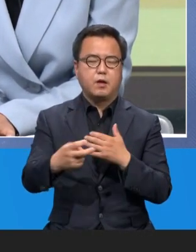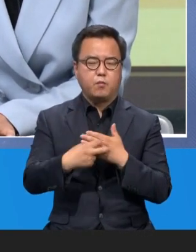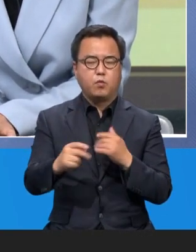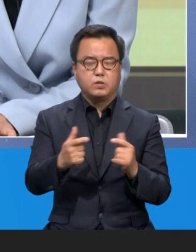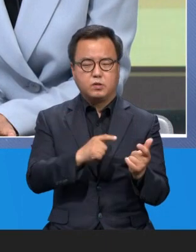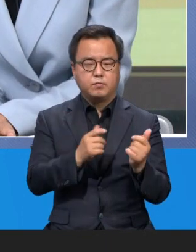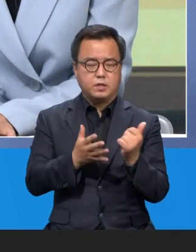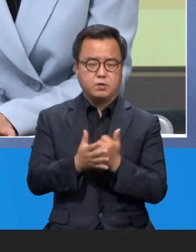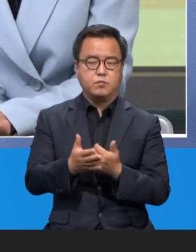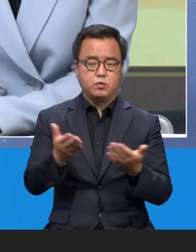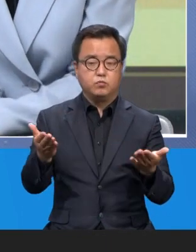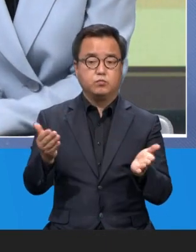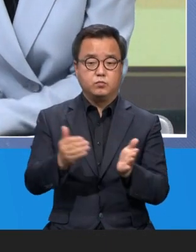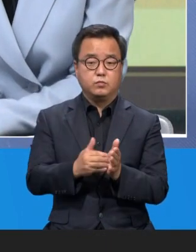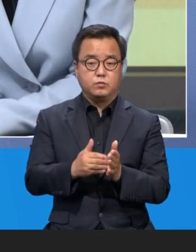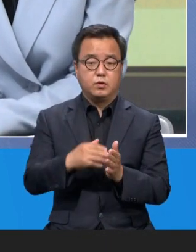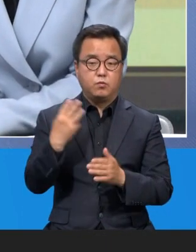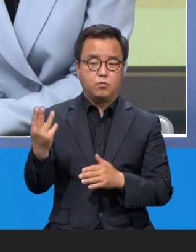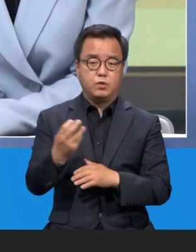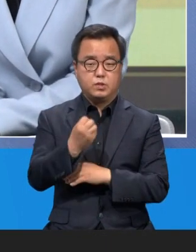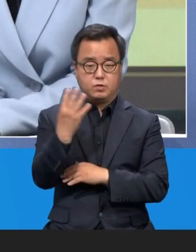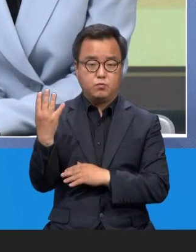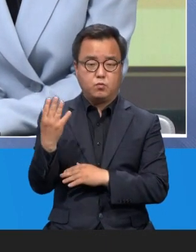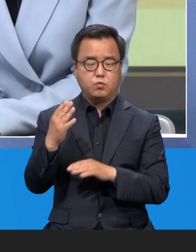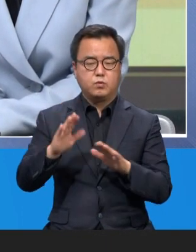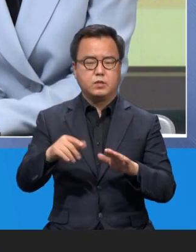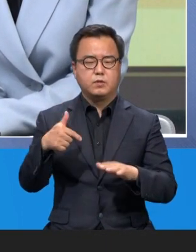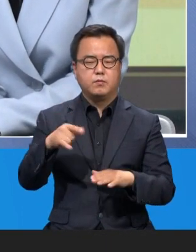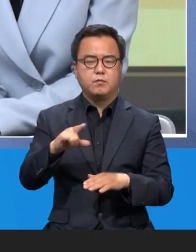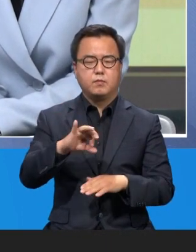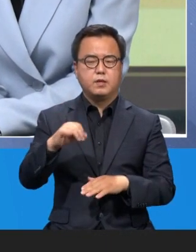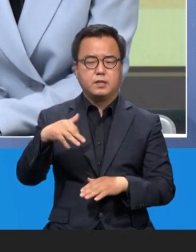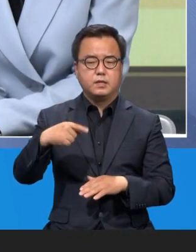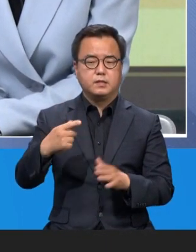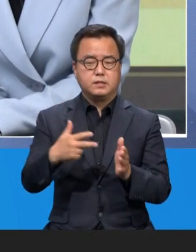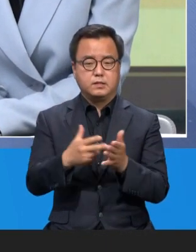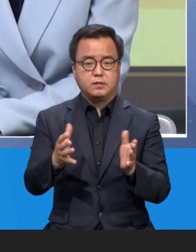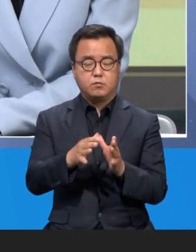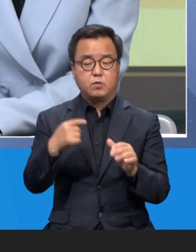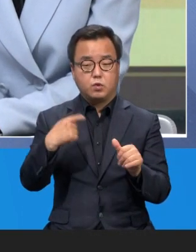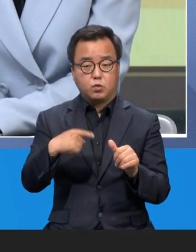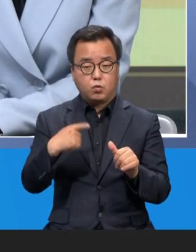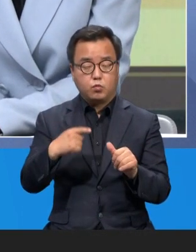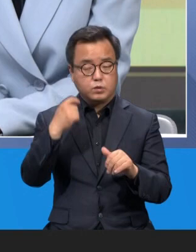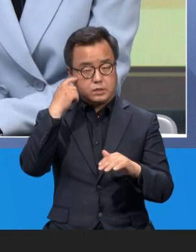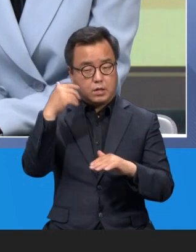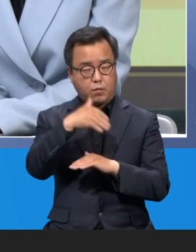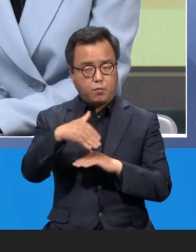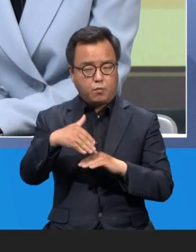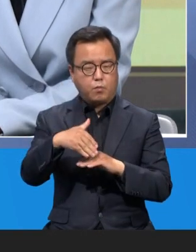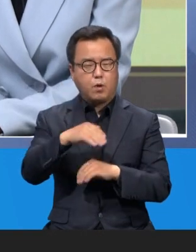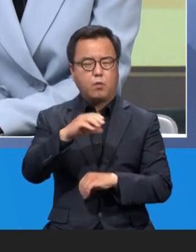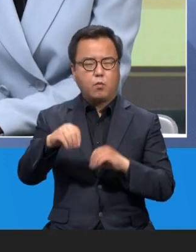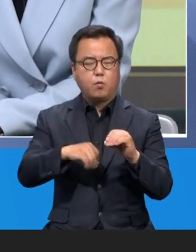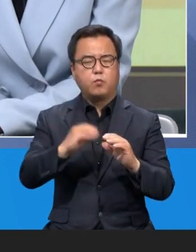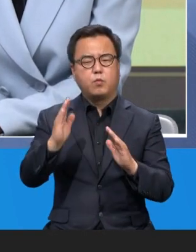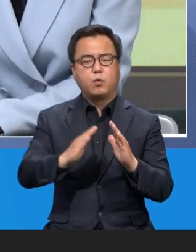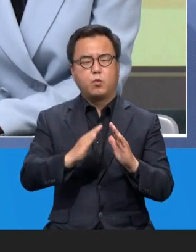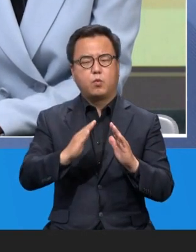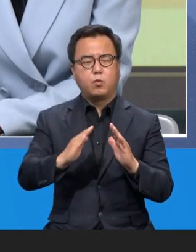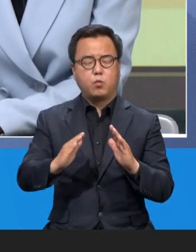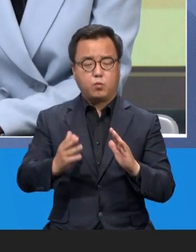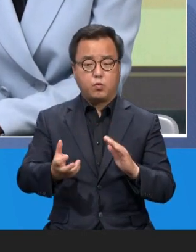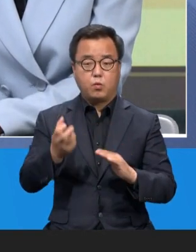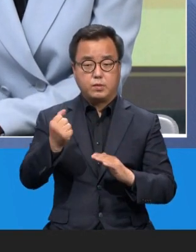미쳤습니다 워싱턴포스트는 이러한 게이츠 재단의 교육 프로젝트 가 이 오히려 공립학교에 막대한 피해를